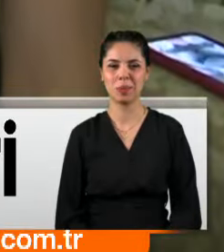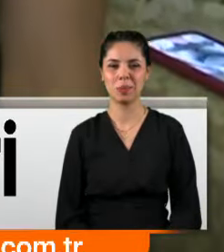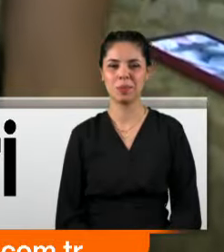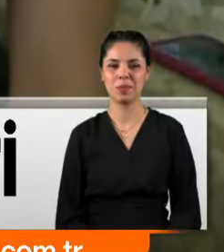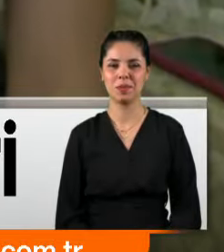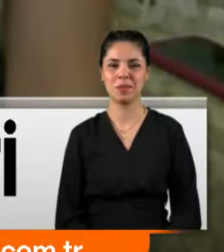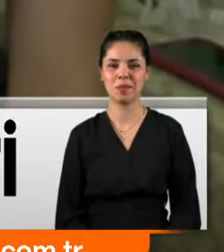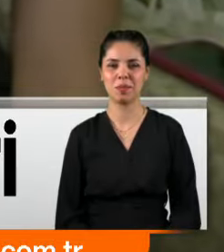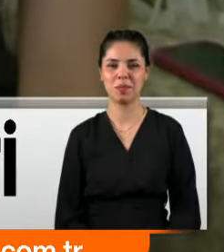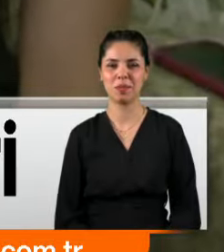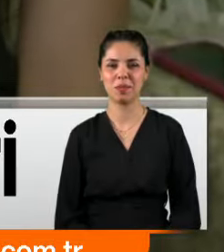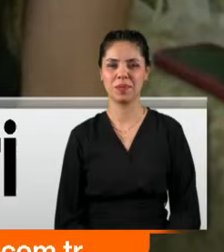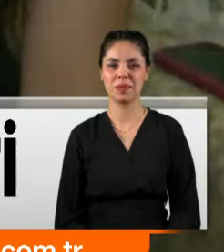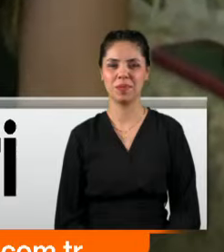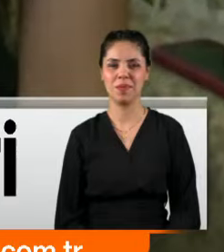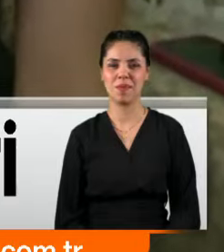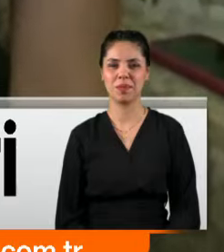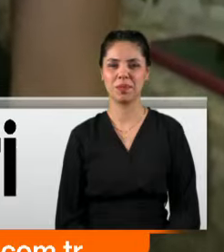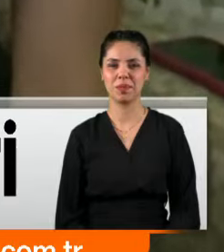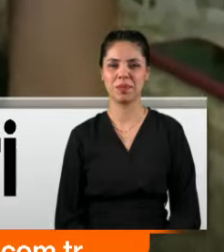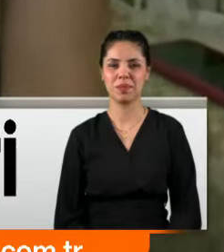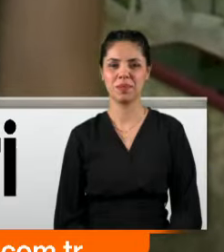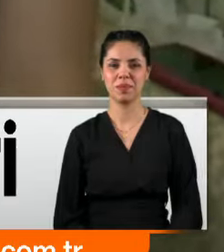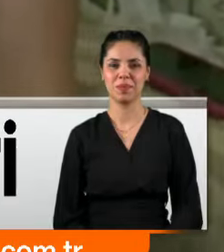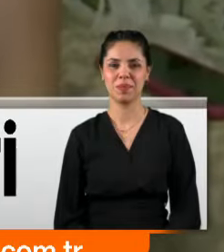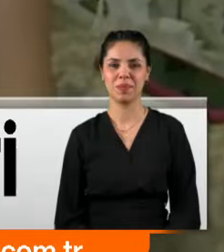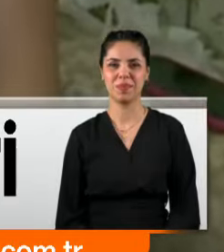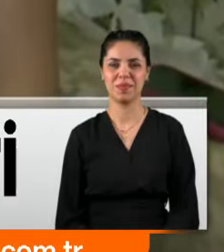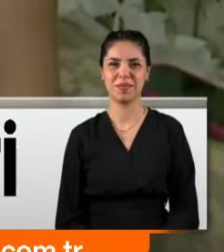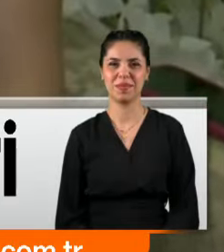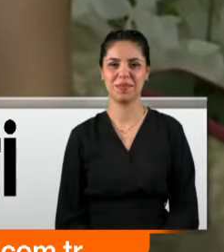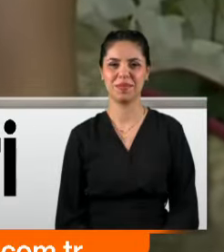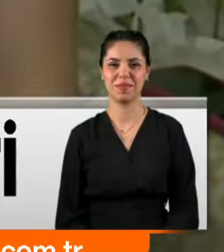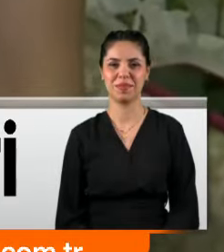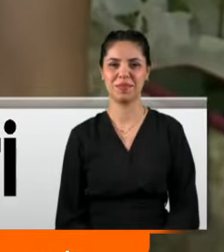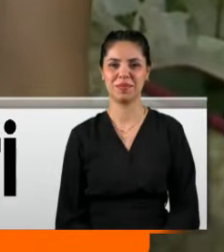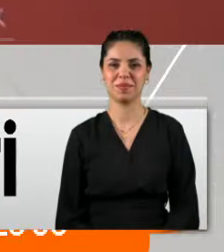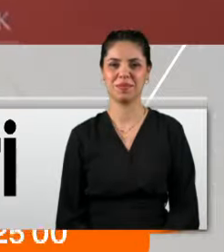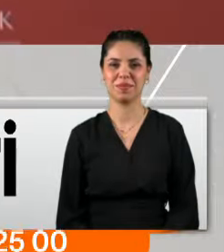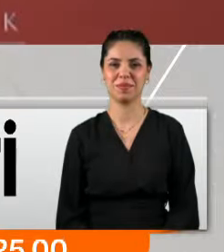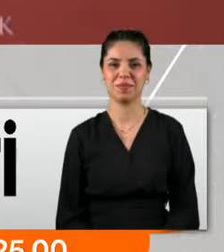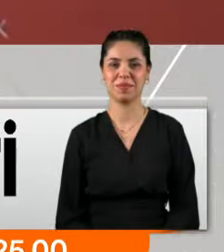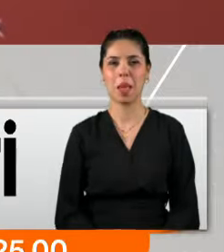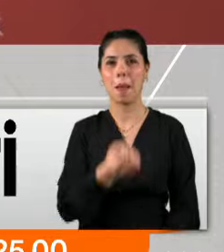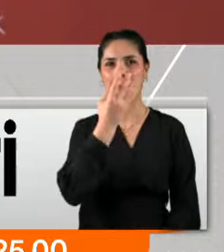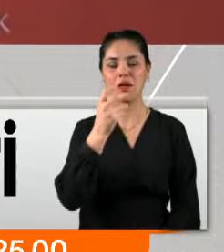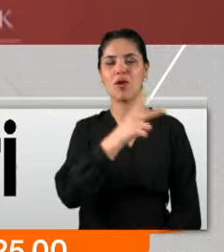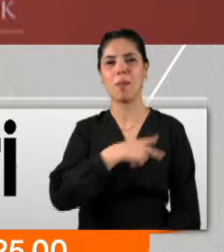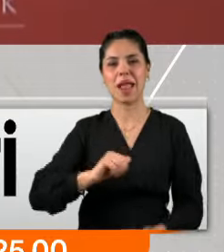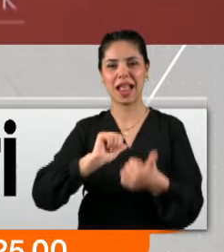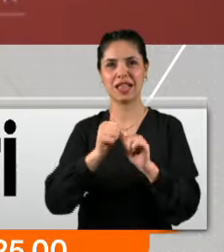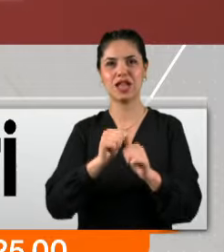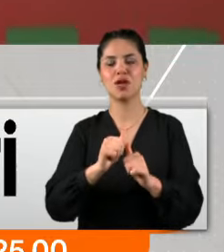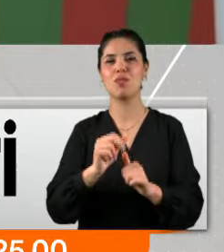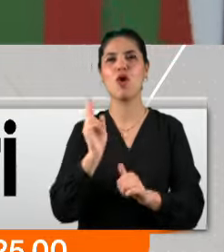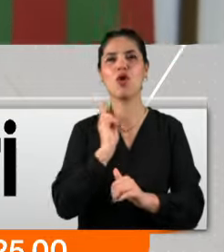Her yerine gideyim ben bunu Edremit'te. Sen gittin maçlar kazanıyorsa bundan sonra sen takımla beraber. Hep de kazandı bu kızlar. Bahçeli Evler Belediye Spor